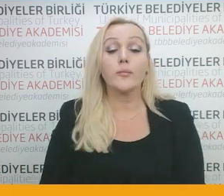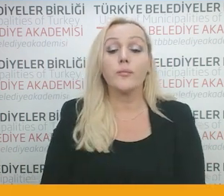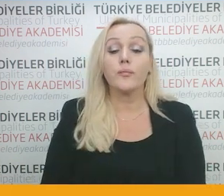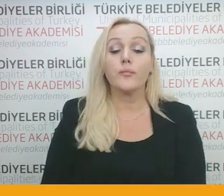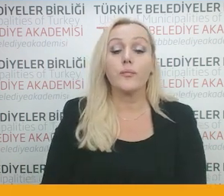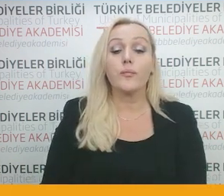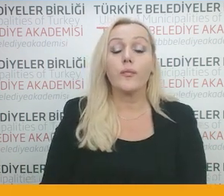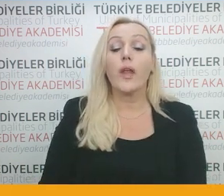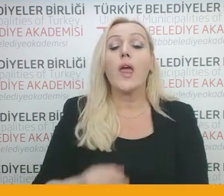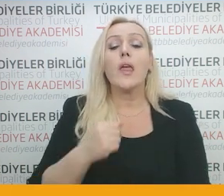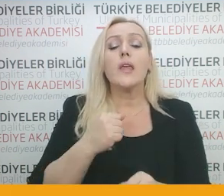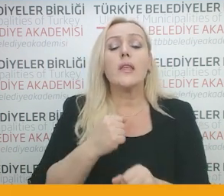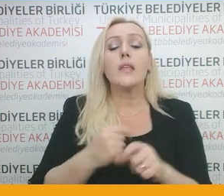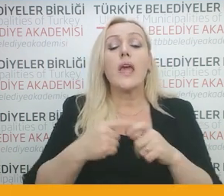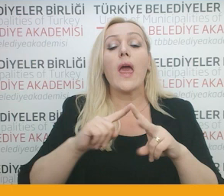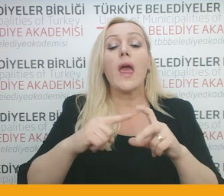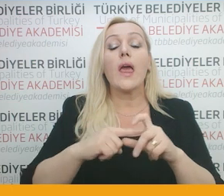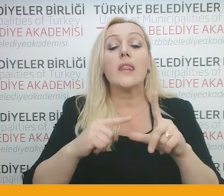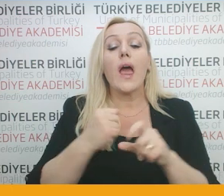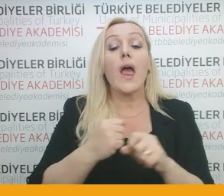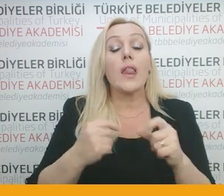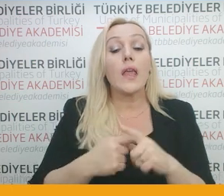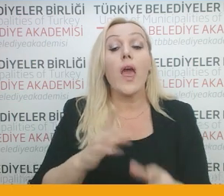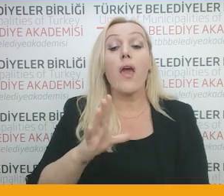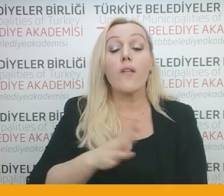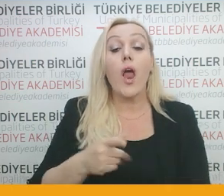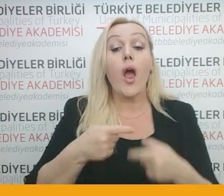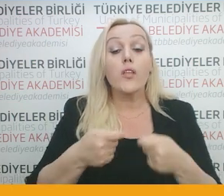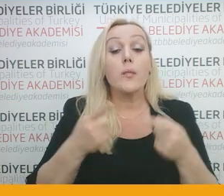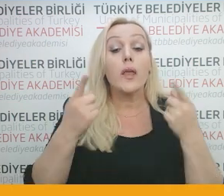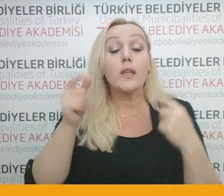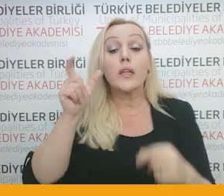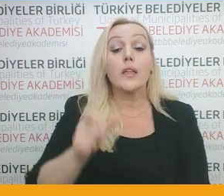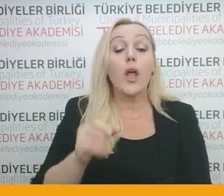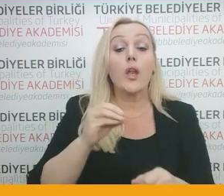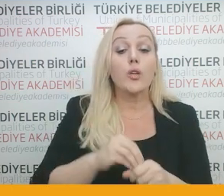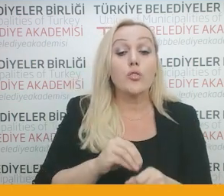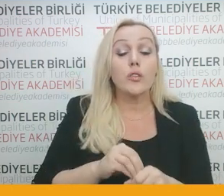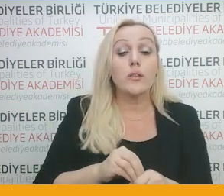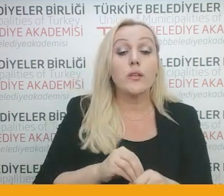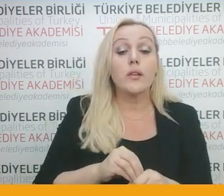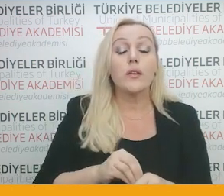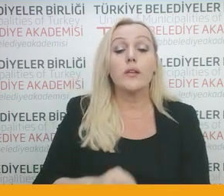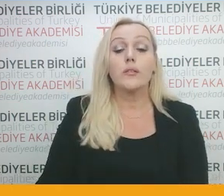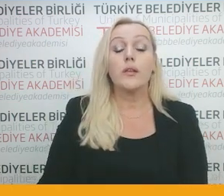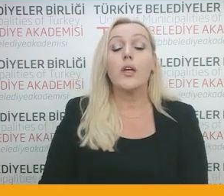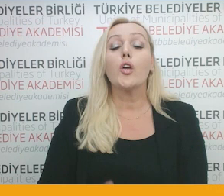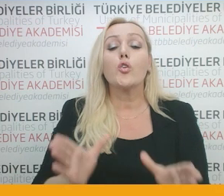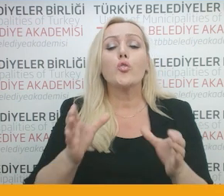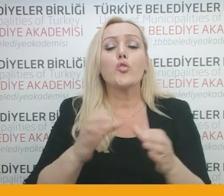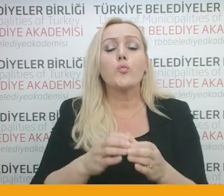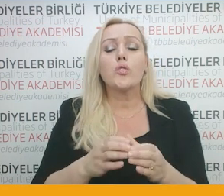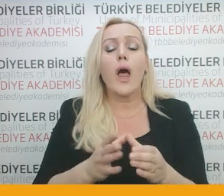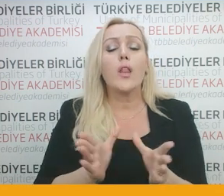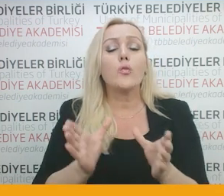İçişleri Bakanlığı'nın bir genelgesi var bu konuda arkadaşlar. Harcama yetkililerinin belirlenmesiyle ilgili 2006 tarihli bir genelge. Kurumsal